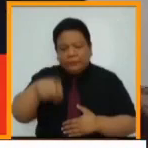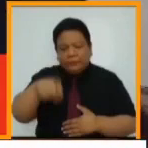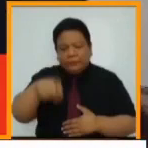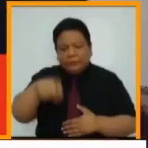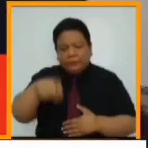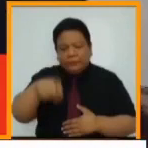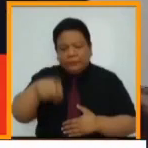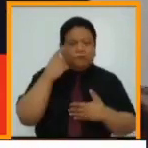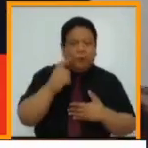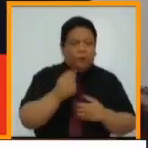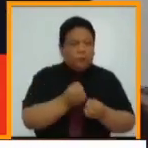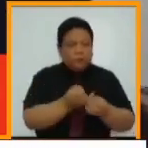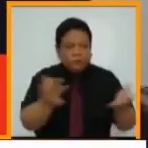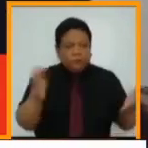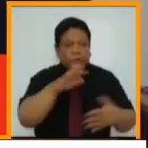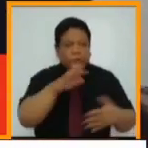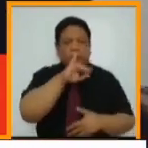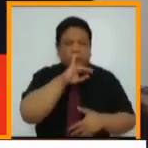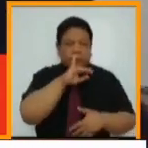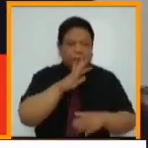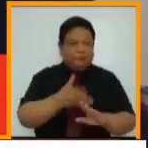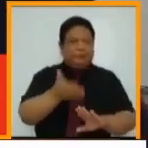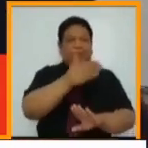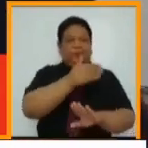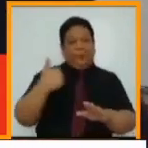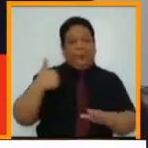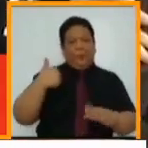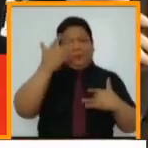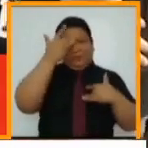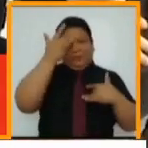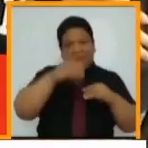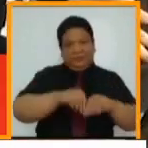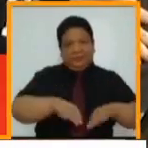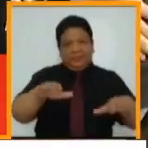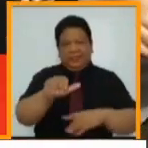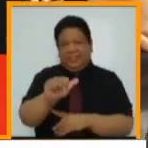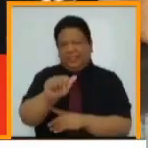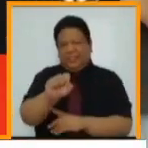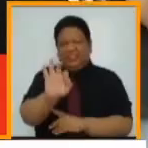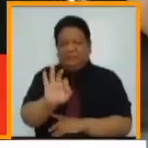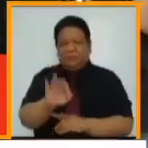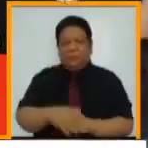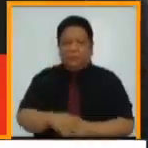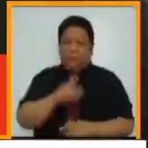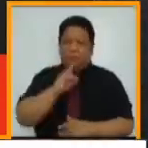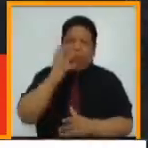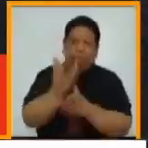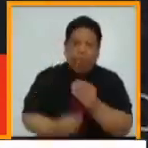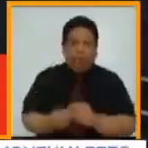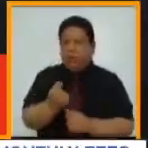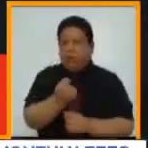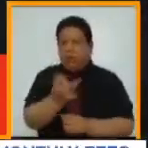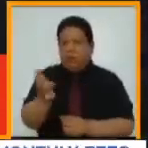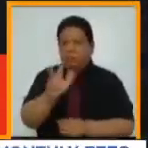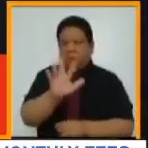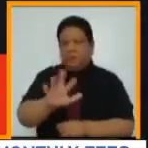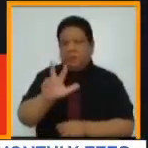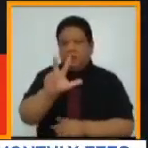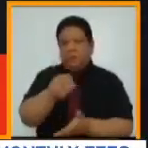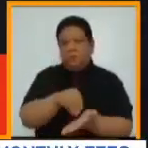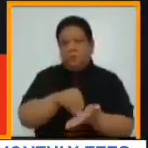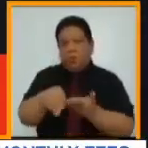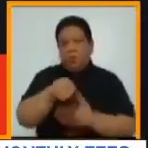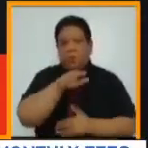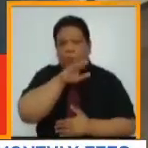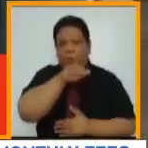ASF. Nawalan po kasi tayo ng mahigit 3 milyong baboy. Ang mamimiling si Cel, okay lang daw kahit wala munang hamon o lechon